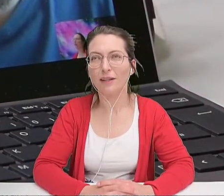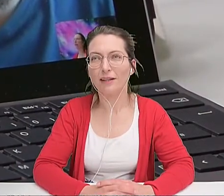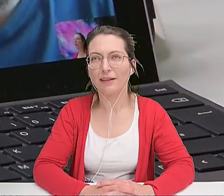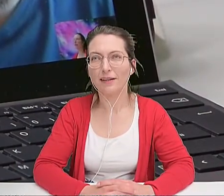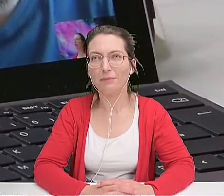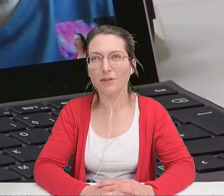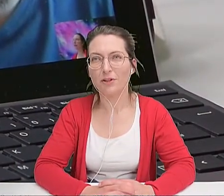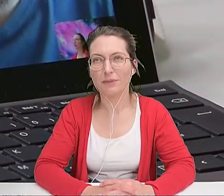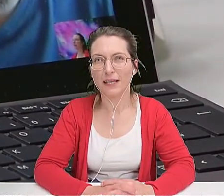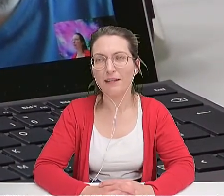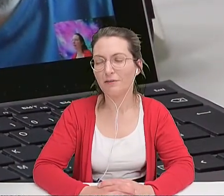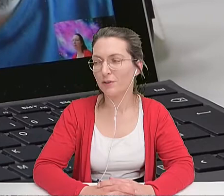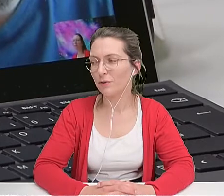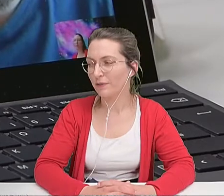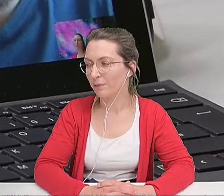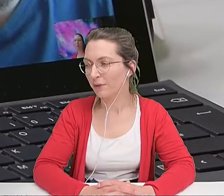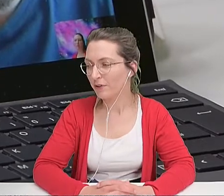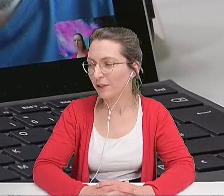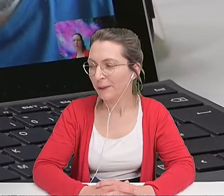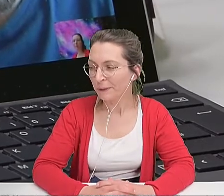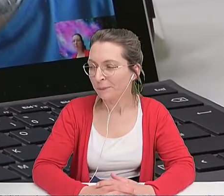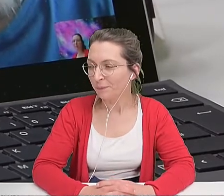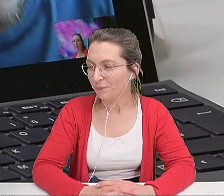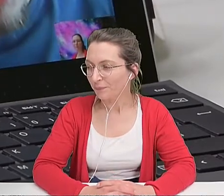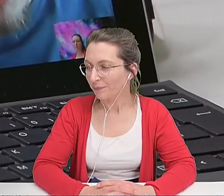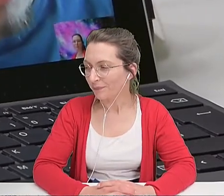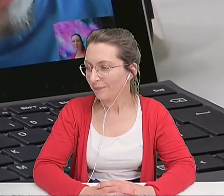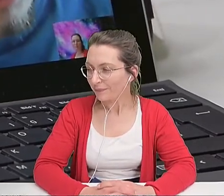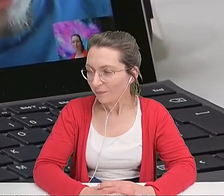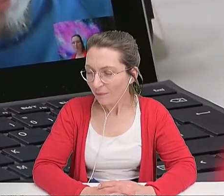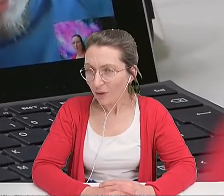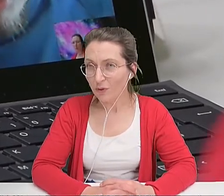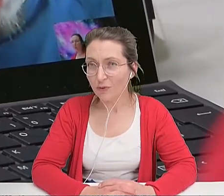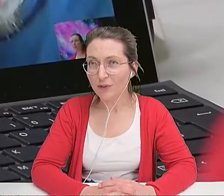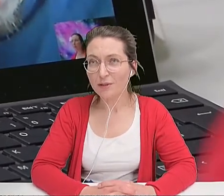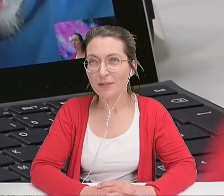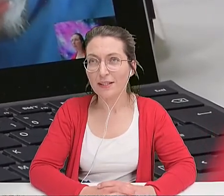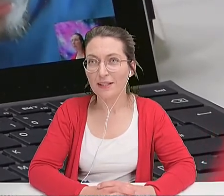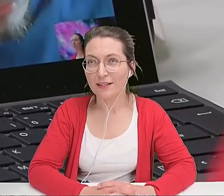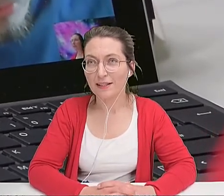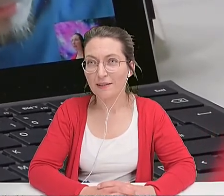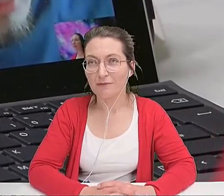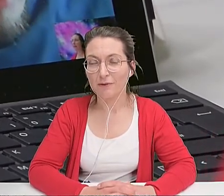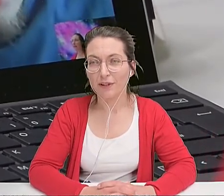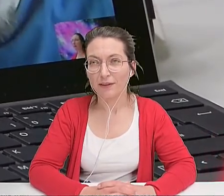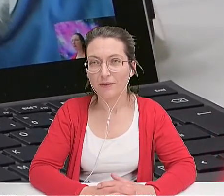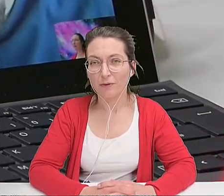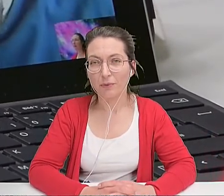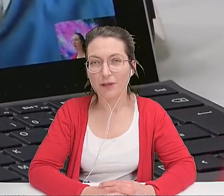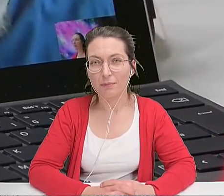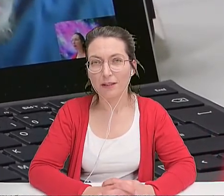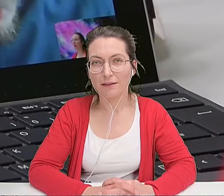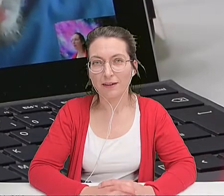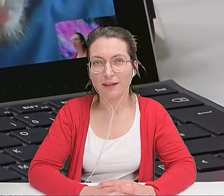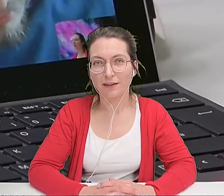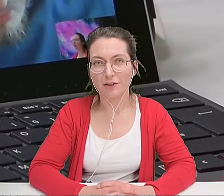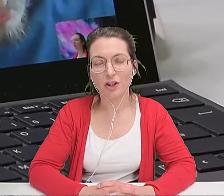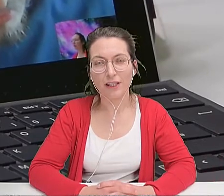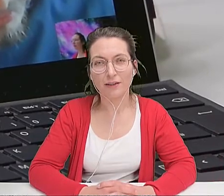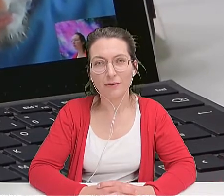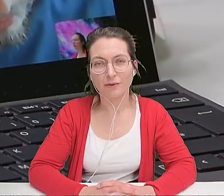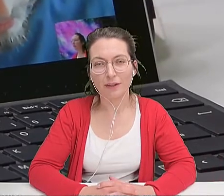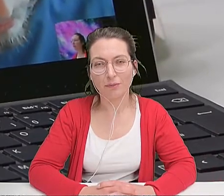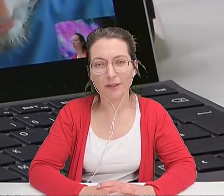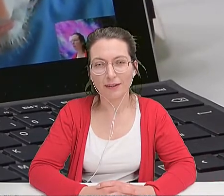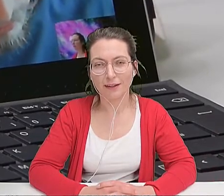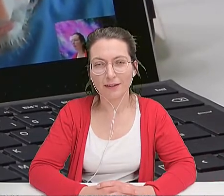du deinen Bildschirm teilen, wenn du soweit bist. Ja. Und uns ein bisschen erzählen, wo jetzt das Programmieren gerade